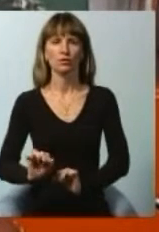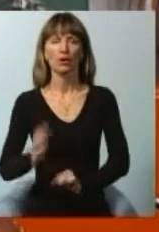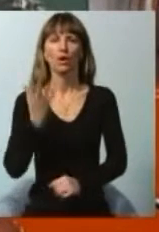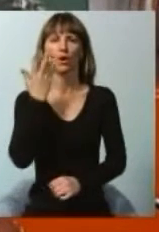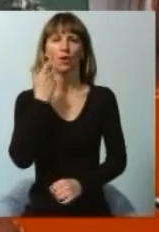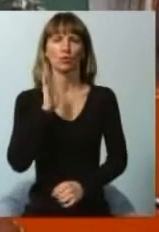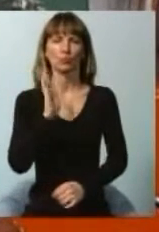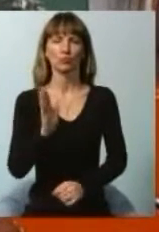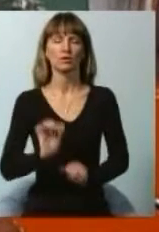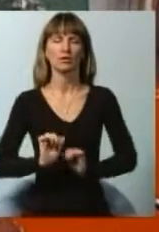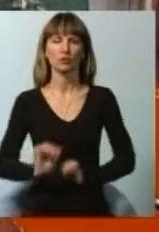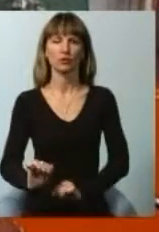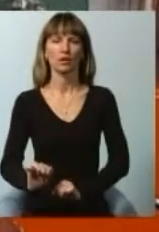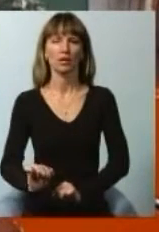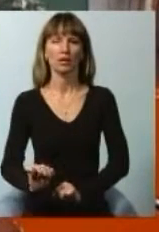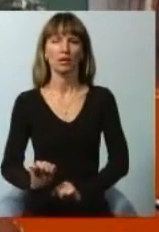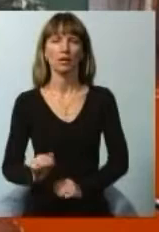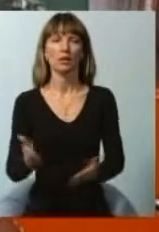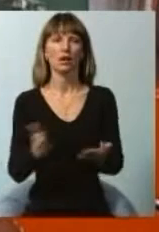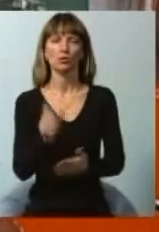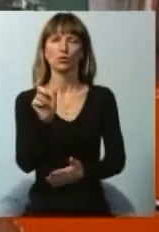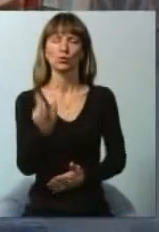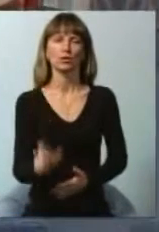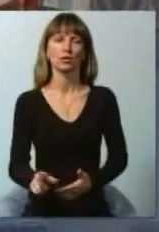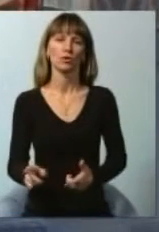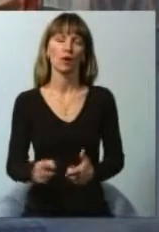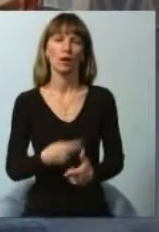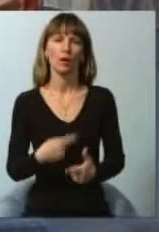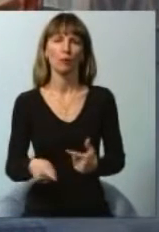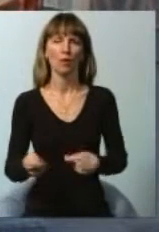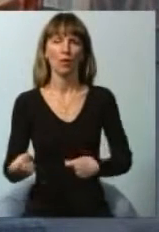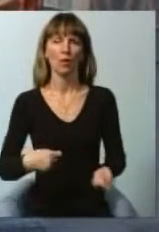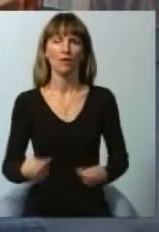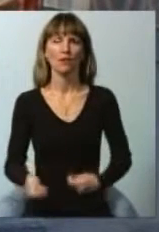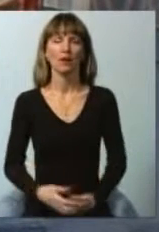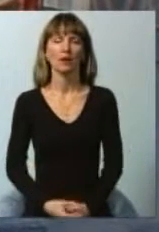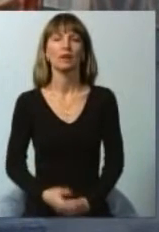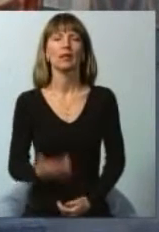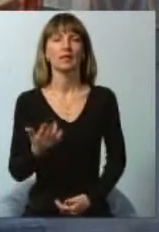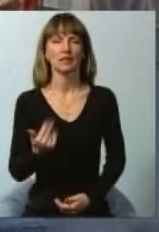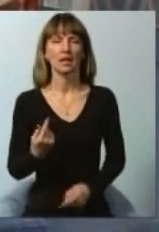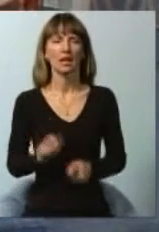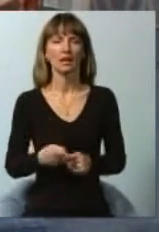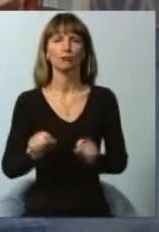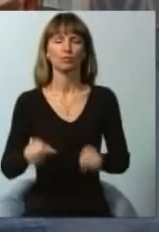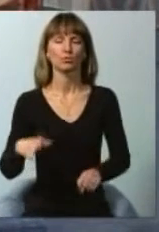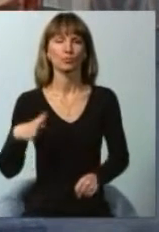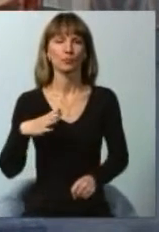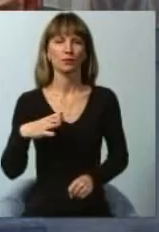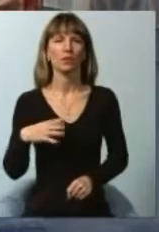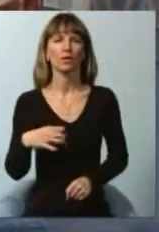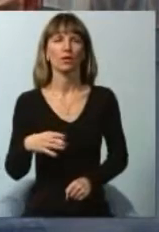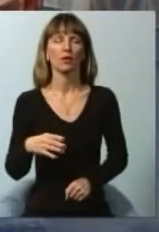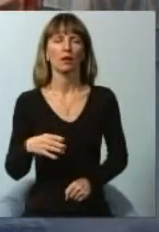коли будуть захищати якусь людину або товар. Так, дійсно це може бути, але